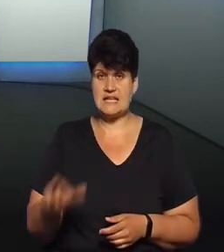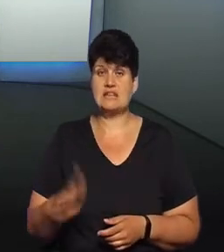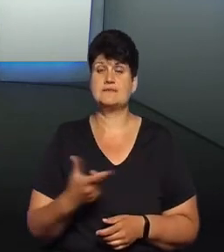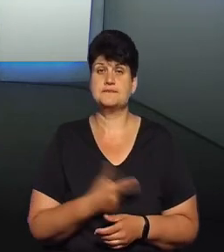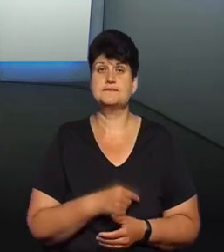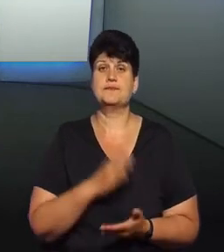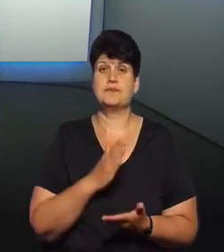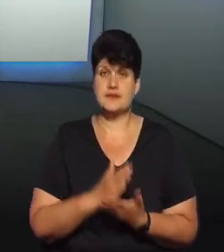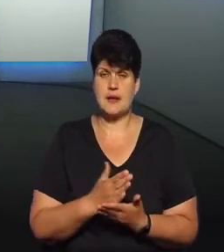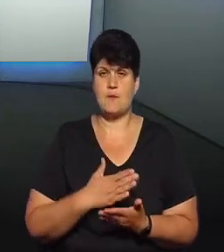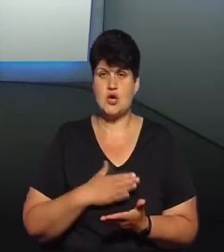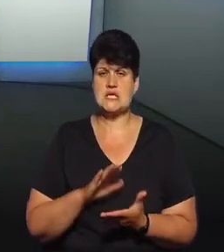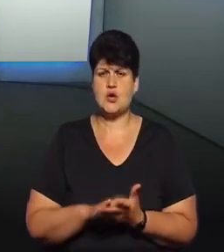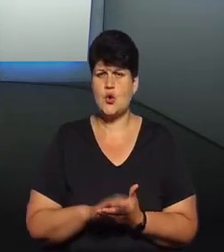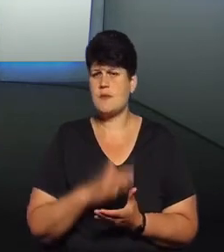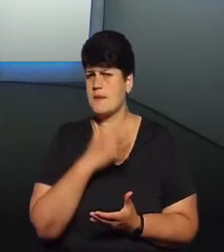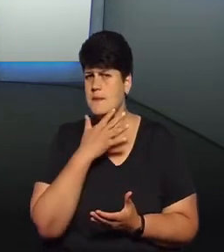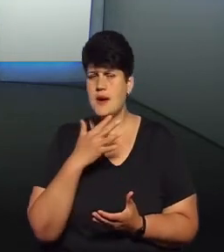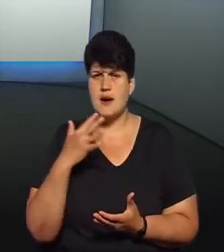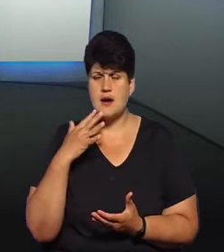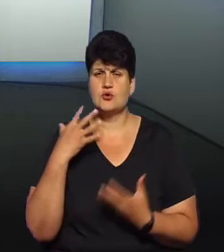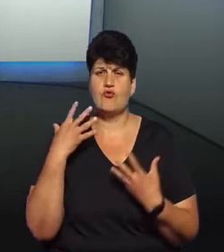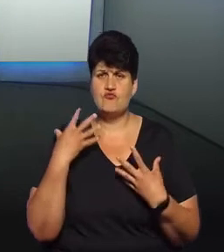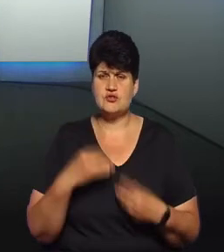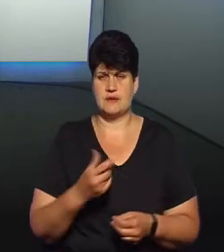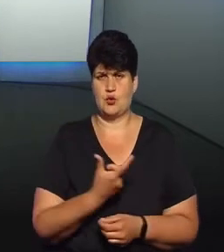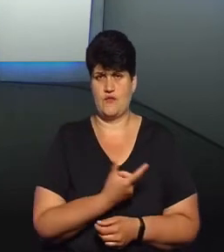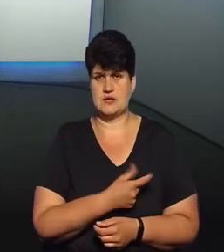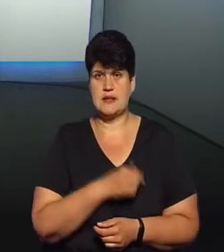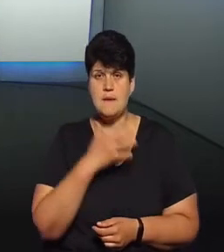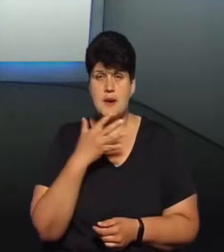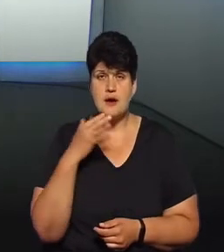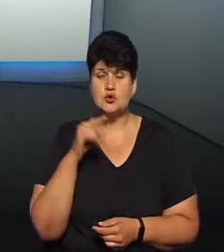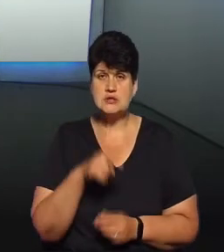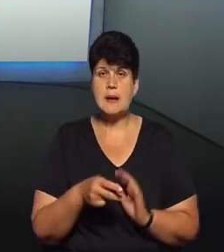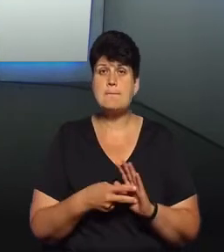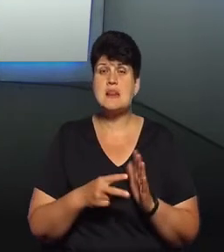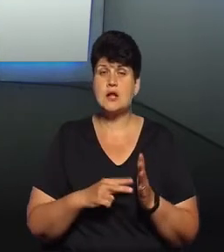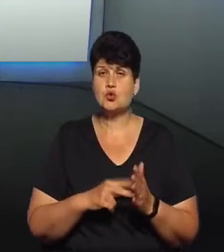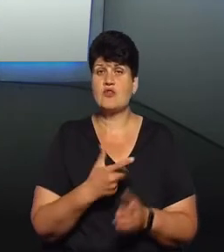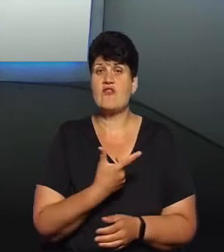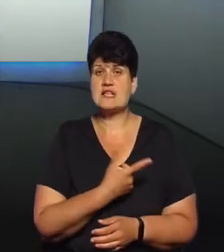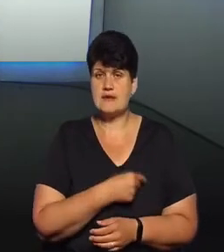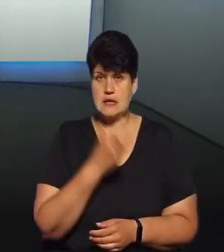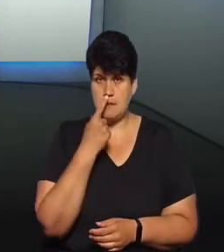багато медиків, вони вже провакцинувалися, або багато з них планують вакцинуватися у найближчому майбутньому.